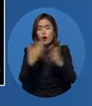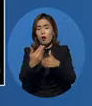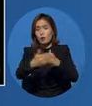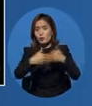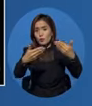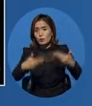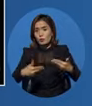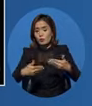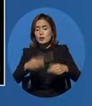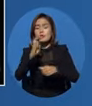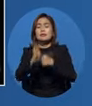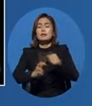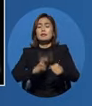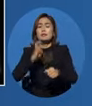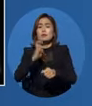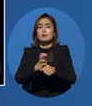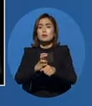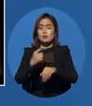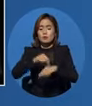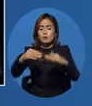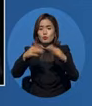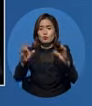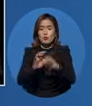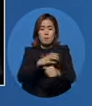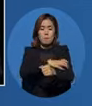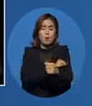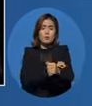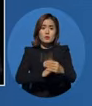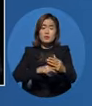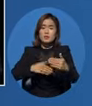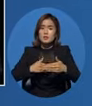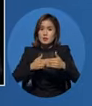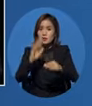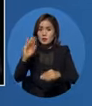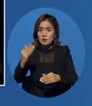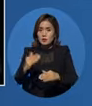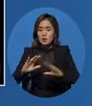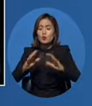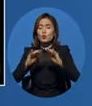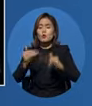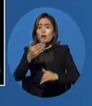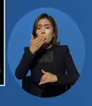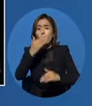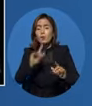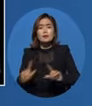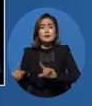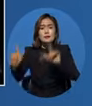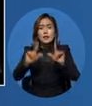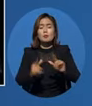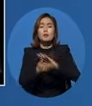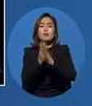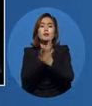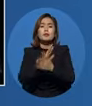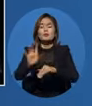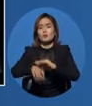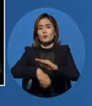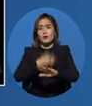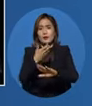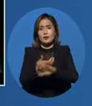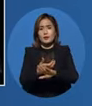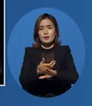30 년 어민 주당 직원이 이루어집니다 결국 국민의 먹고사는 문제 국민의 삶을 변화시키는 개혁이